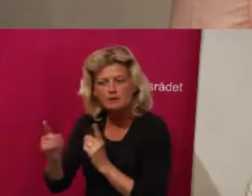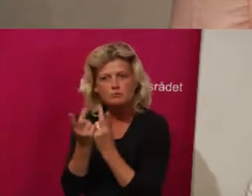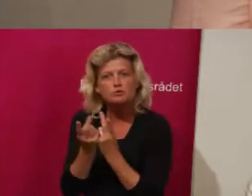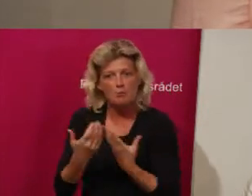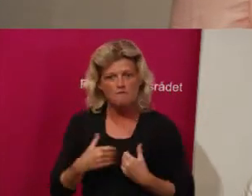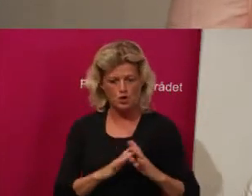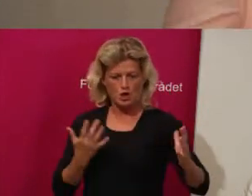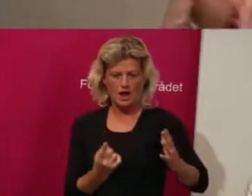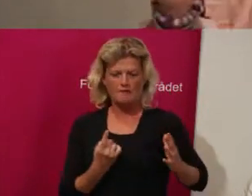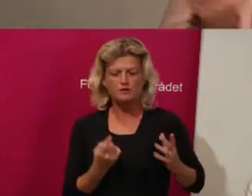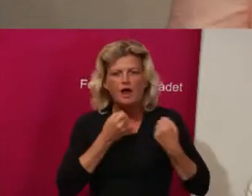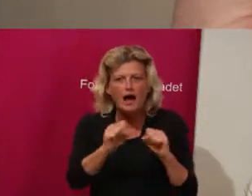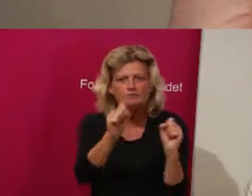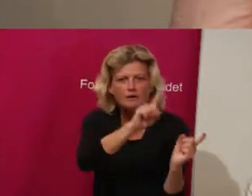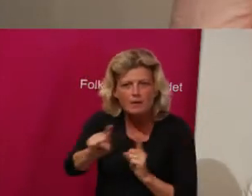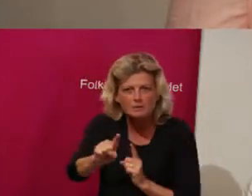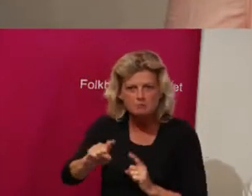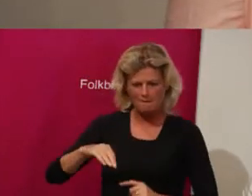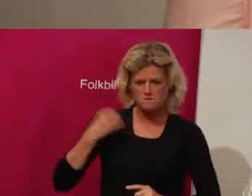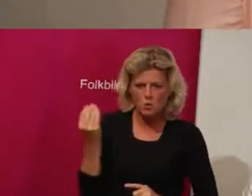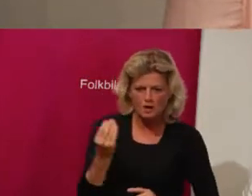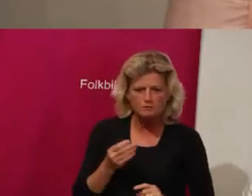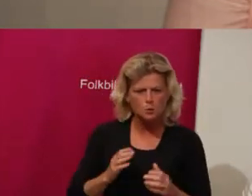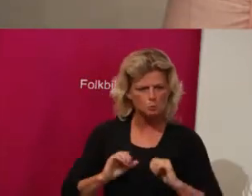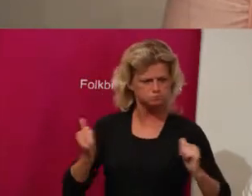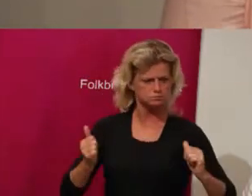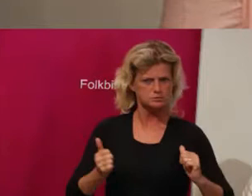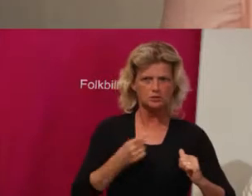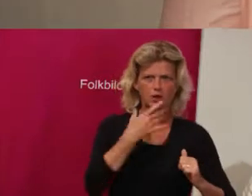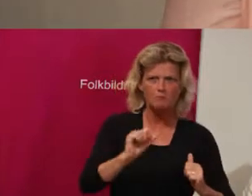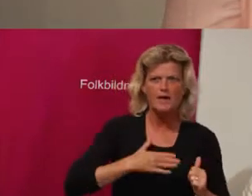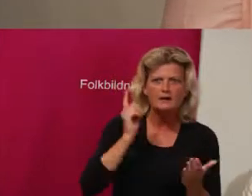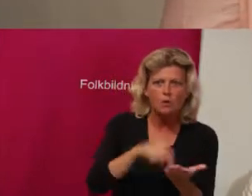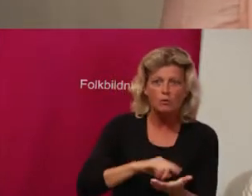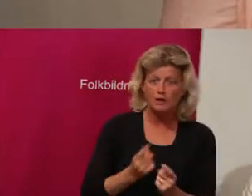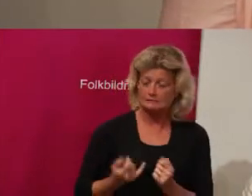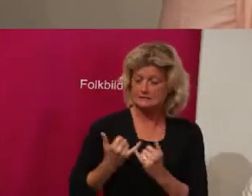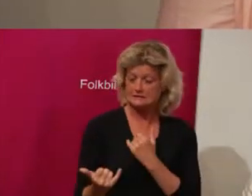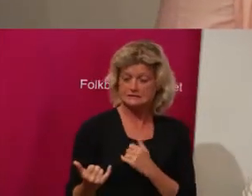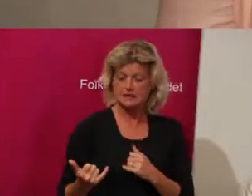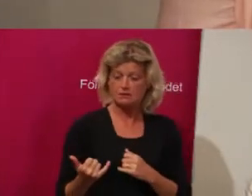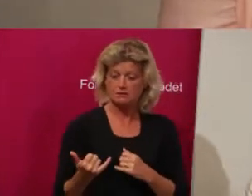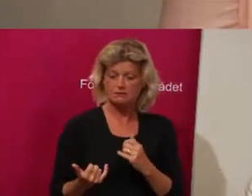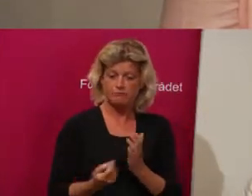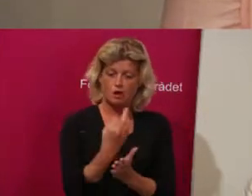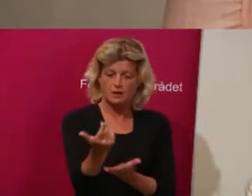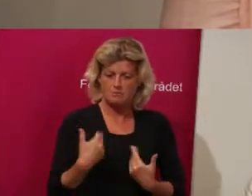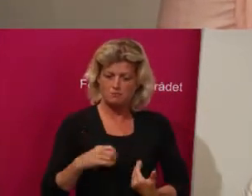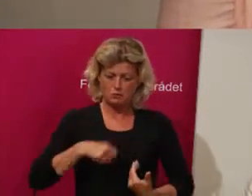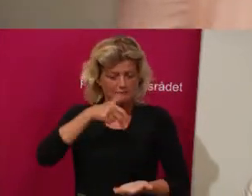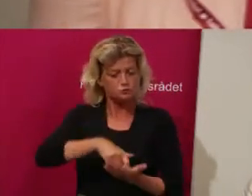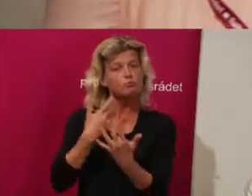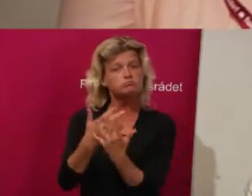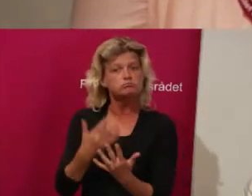människor som kanske vågar ta för sig lite mer, som du också pekar på, att man vågar stå på scenen. Det kan ju vara ett led i att man också vågar säga vad man